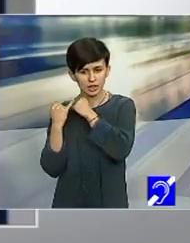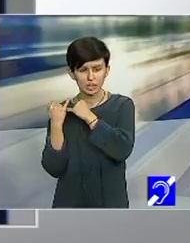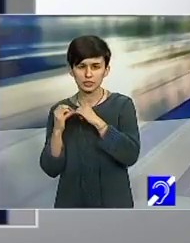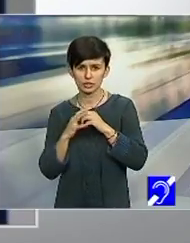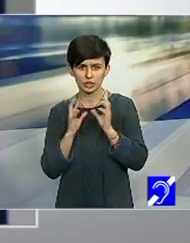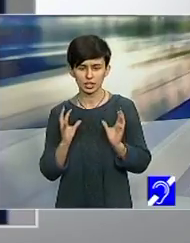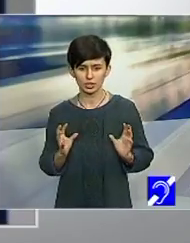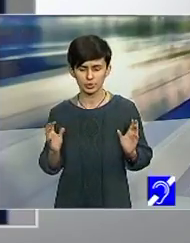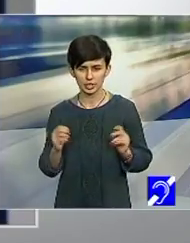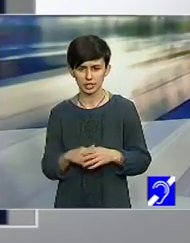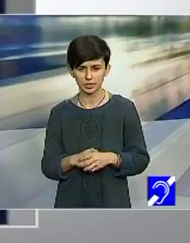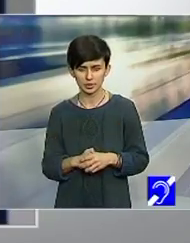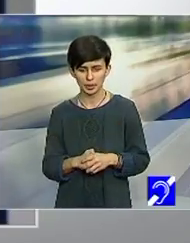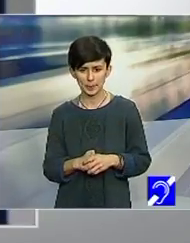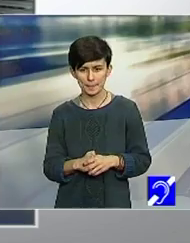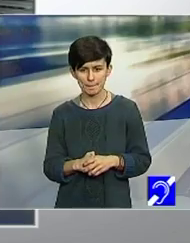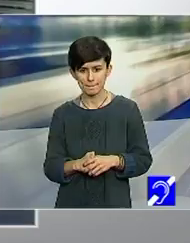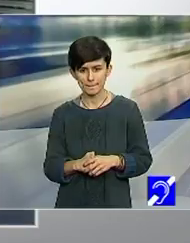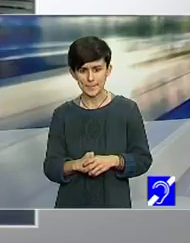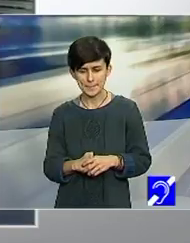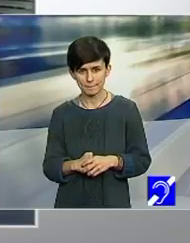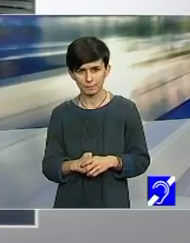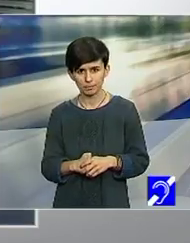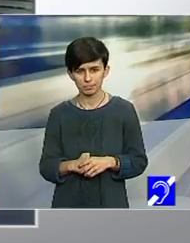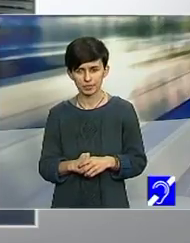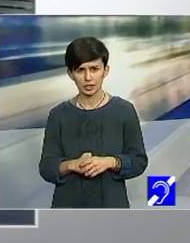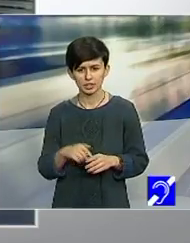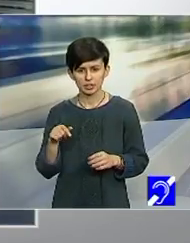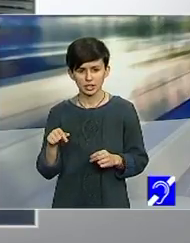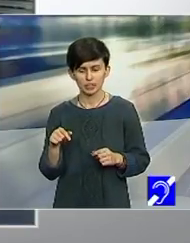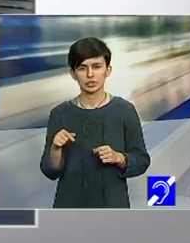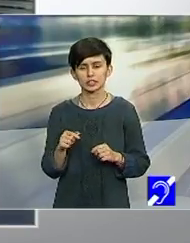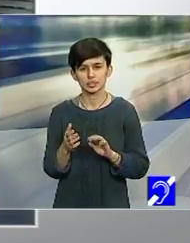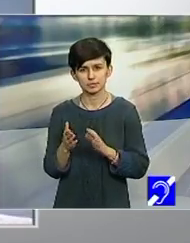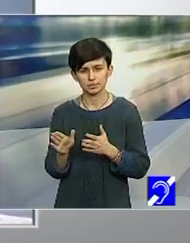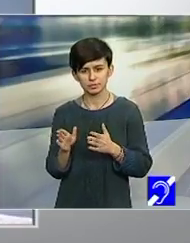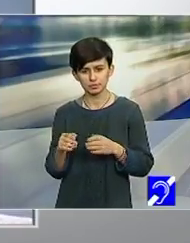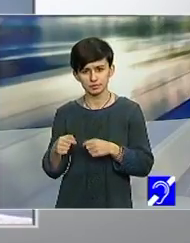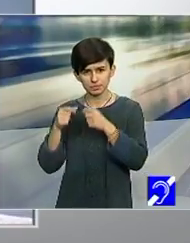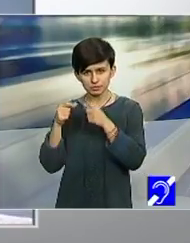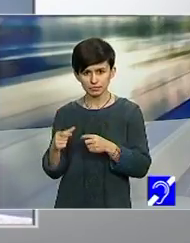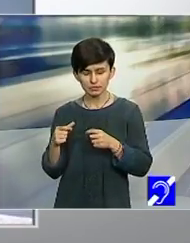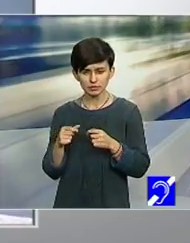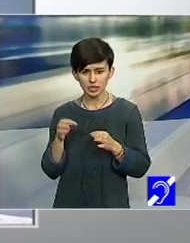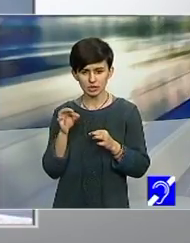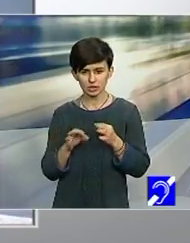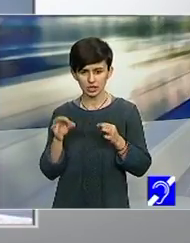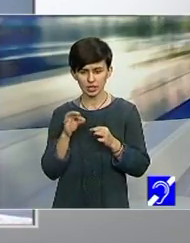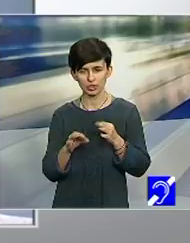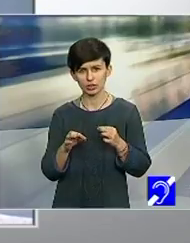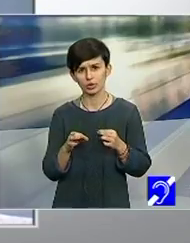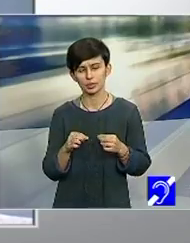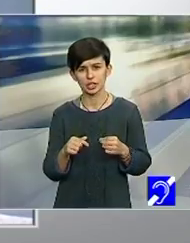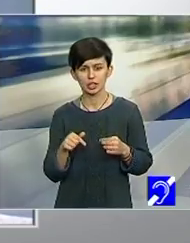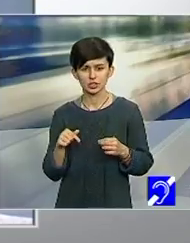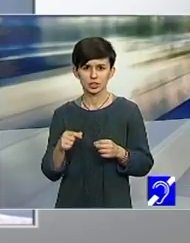istoria complexă și complicată a României, plecând de la domeniul economic, trecând prin spațiile acestea